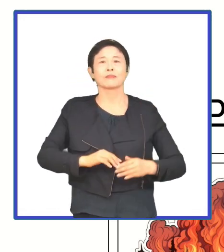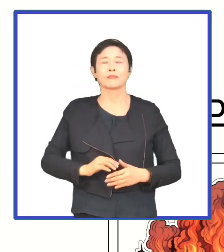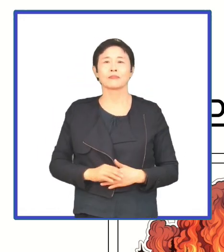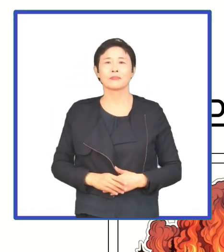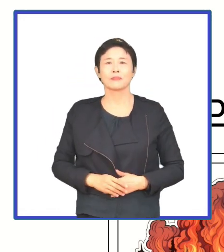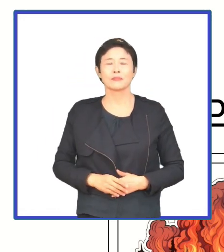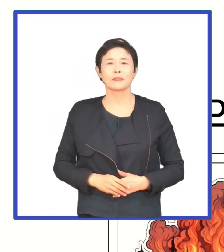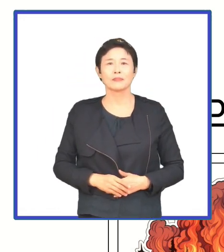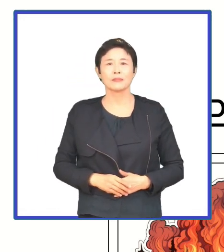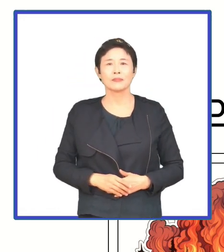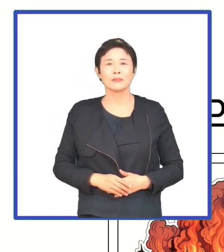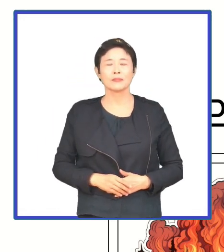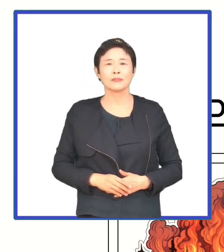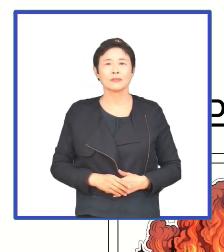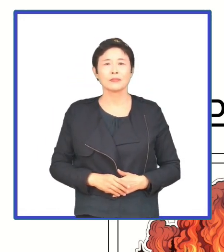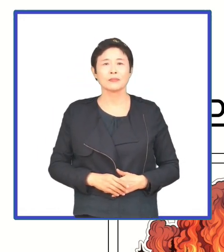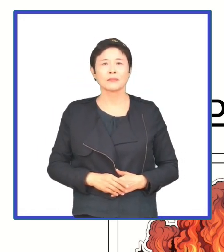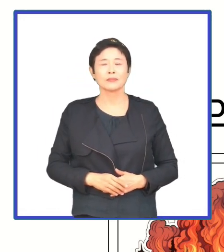있었습니다.